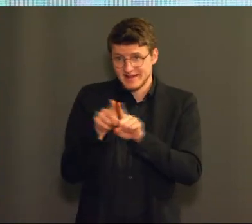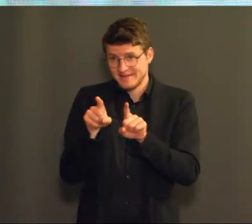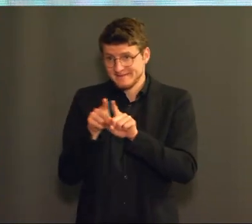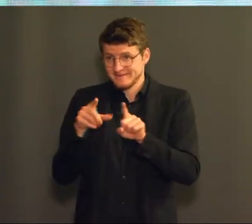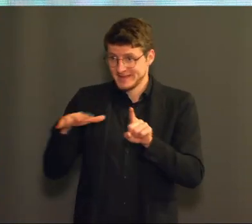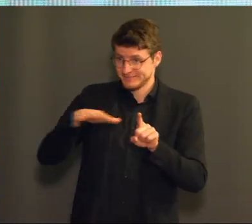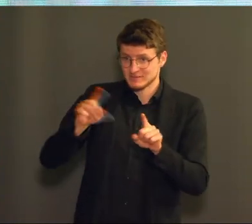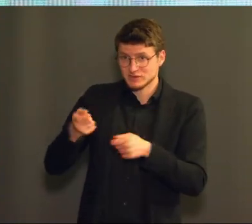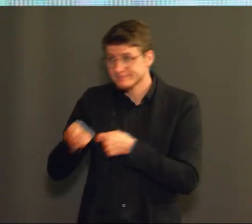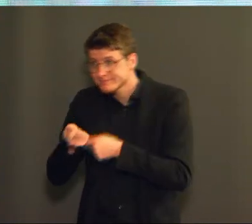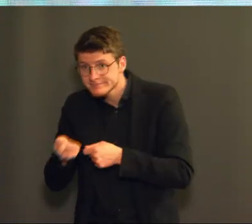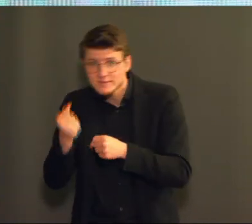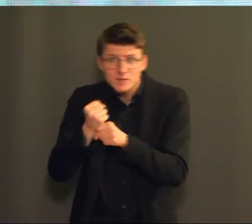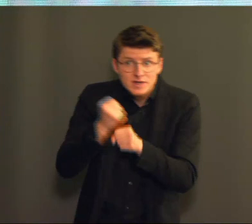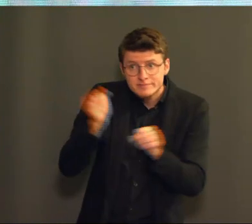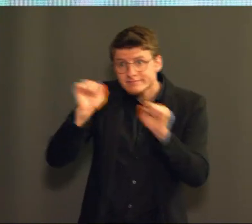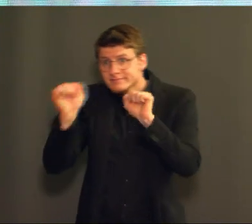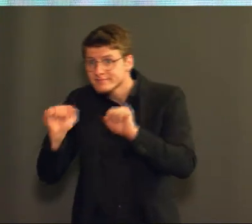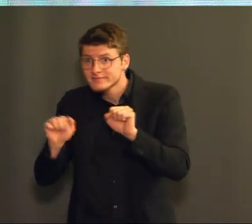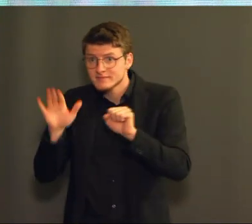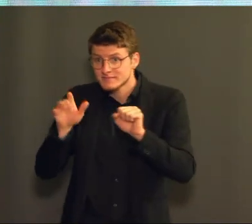besmette personen zich bevinden.